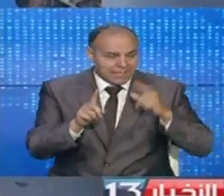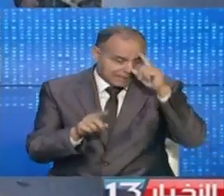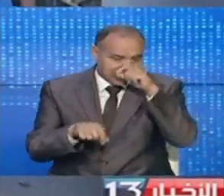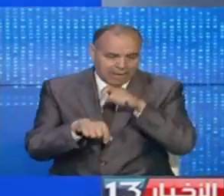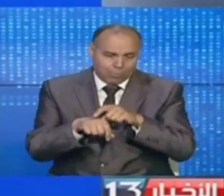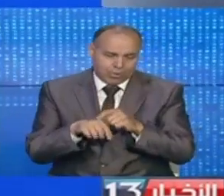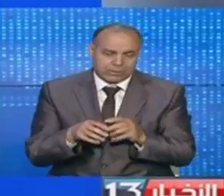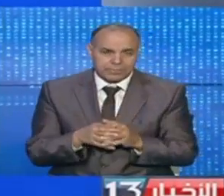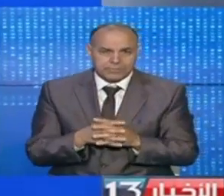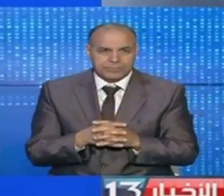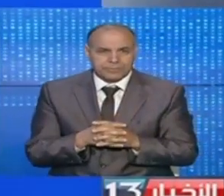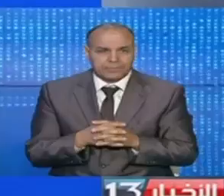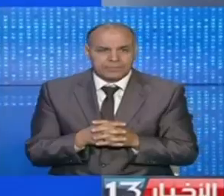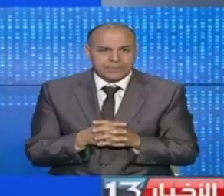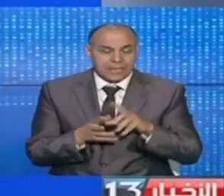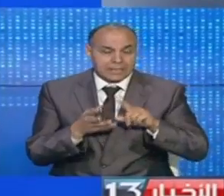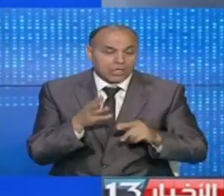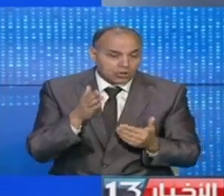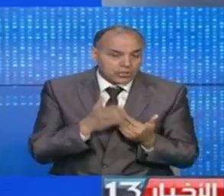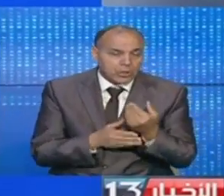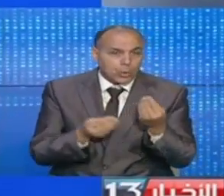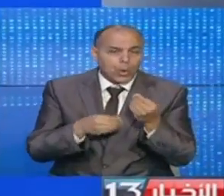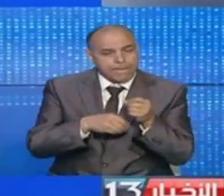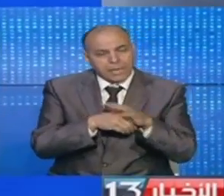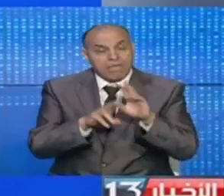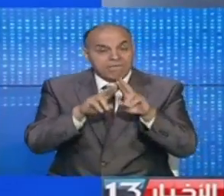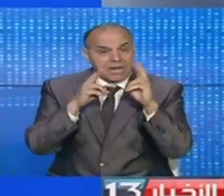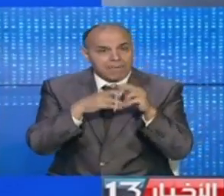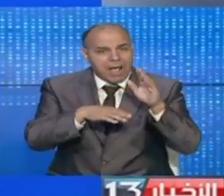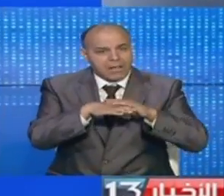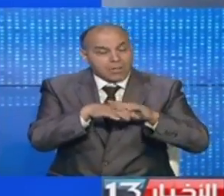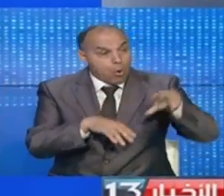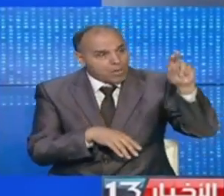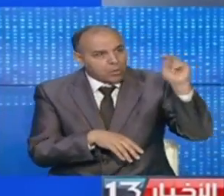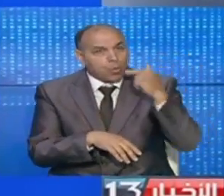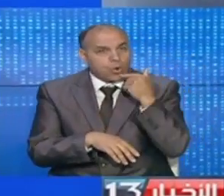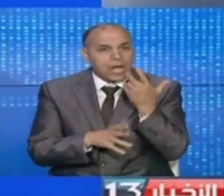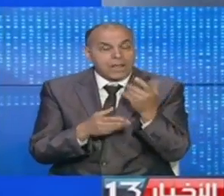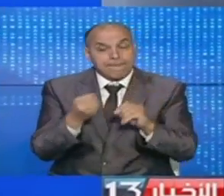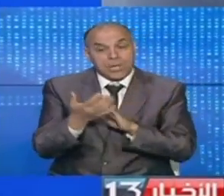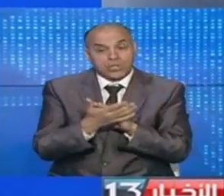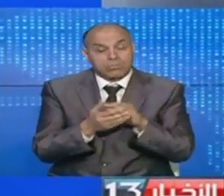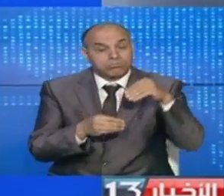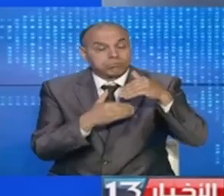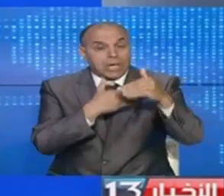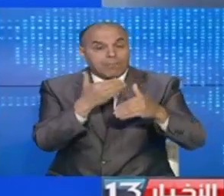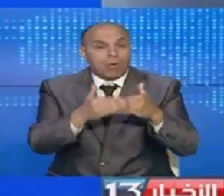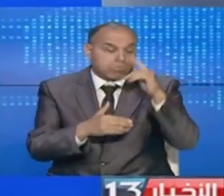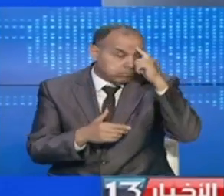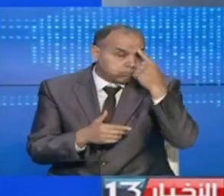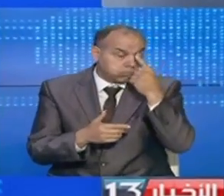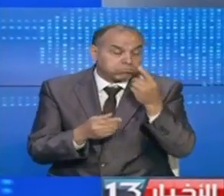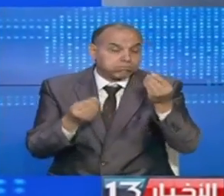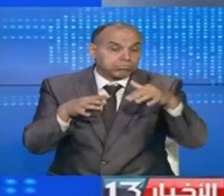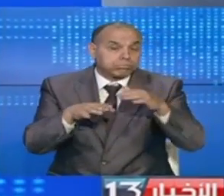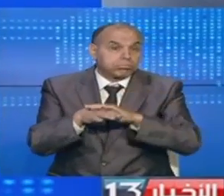الظروف. وفي آخر تطورات الوضع الوبائي في العالم، حذرت الأمم المتحدة من أزمة تنموية مع توقع انتكاسة